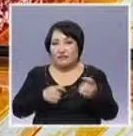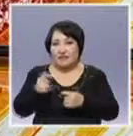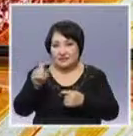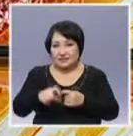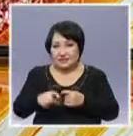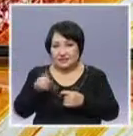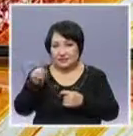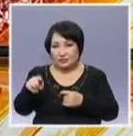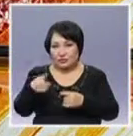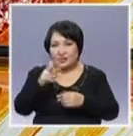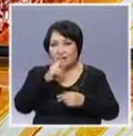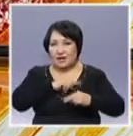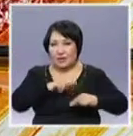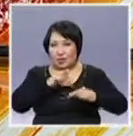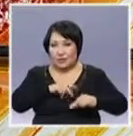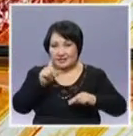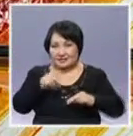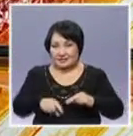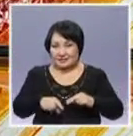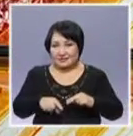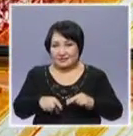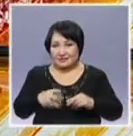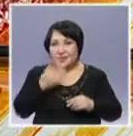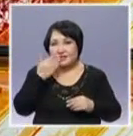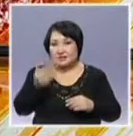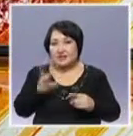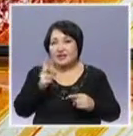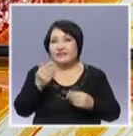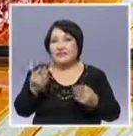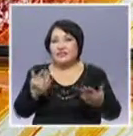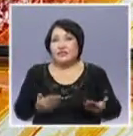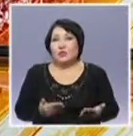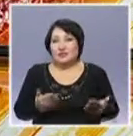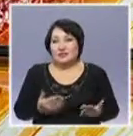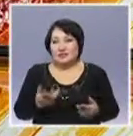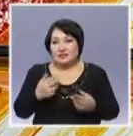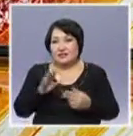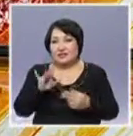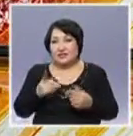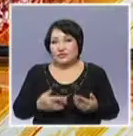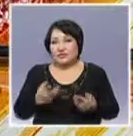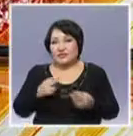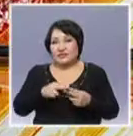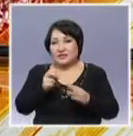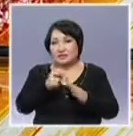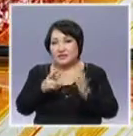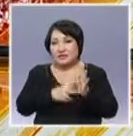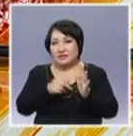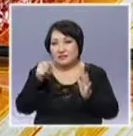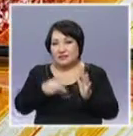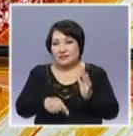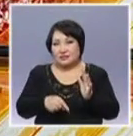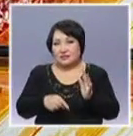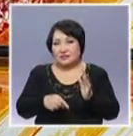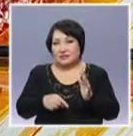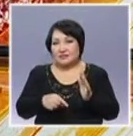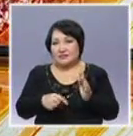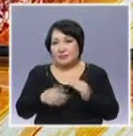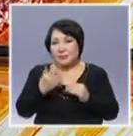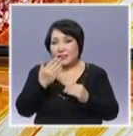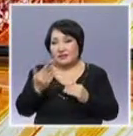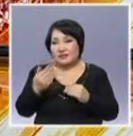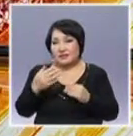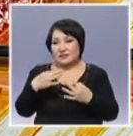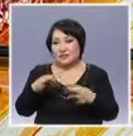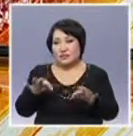вы как живете на эти 18 тысяч? А на что вы вот на машине приехали? И, к